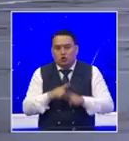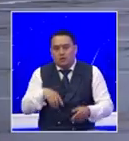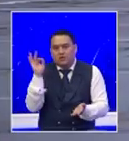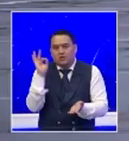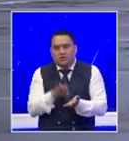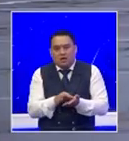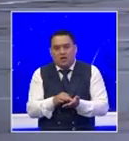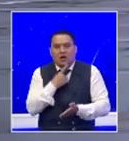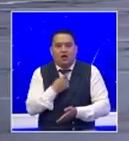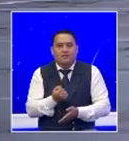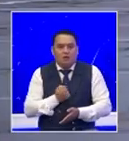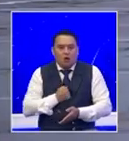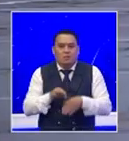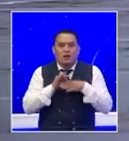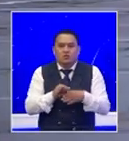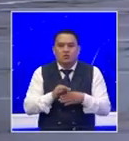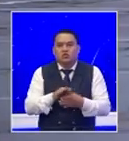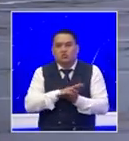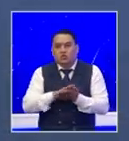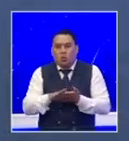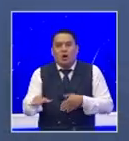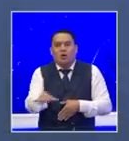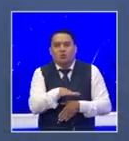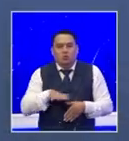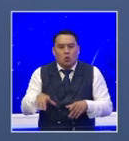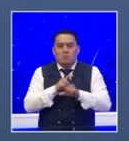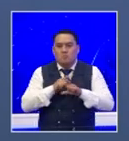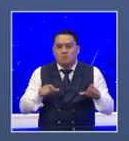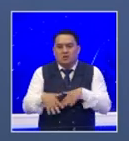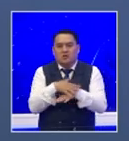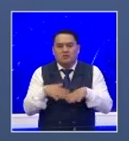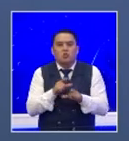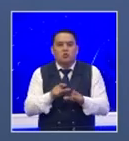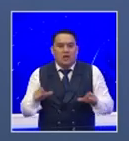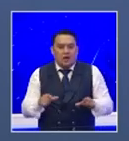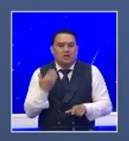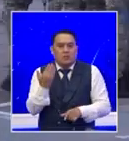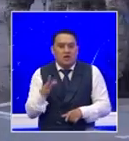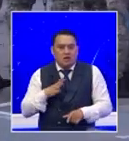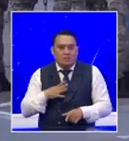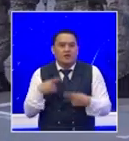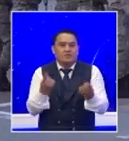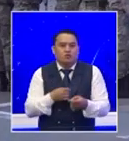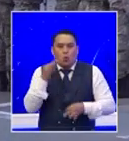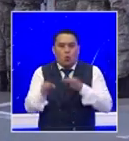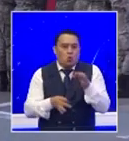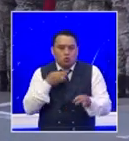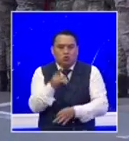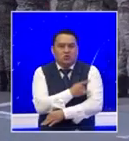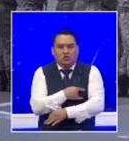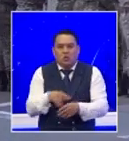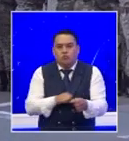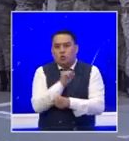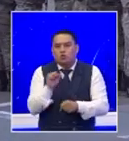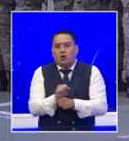задачи. Воины-десантники проводили обработку территорий и объектов массового скопления людей. Они также были привлечены к круглосуточному дежурству